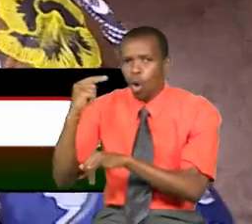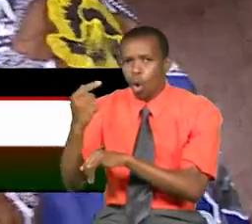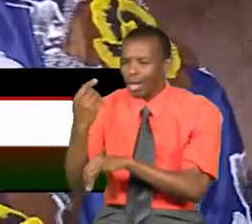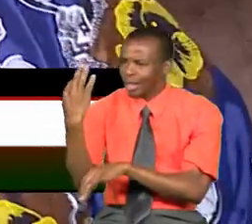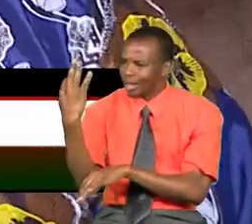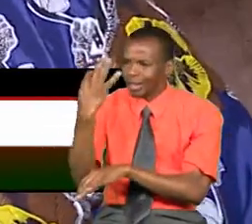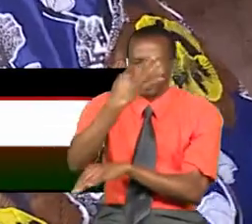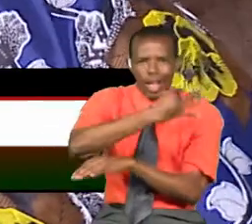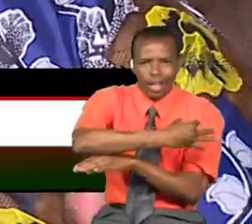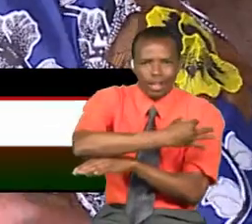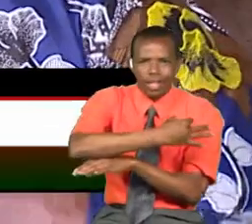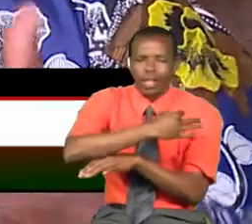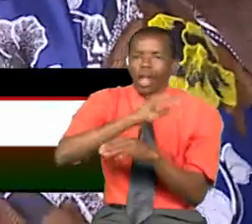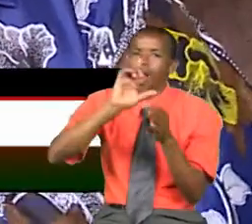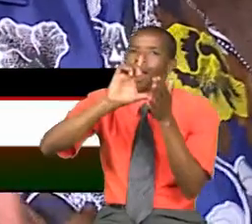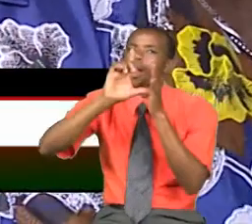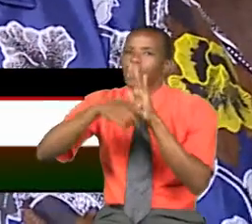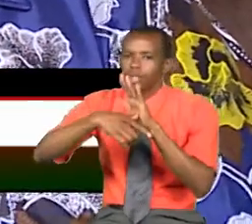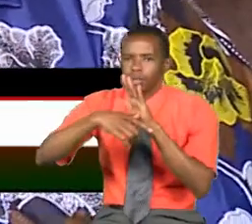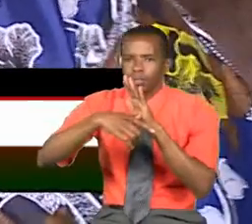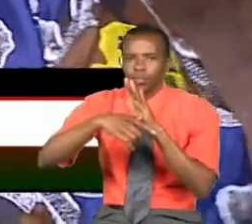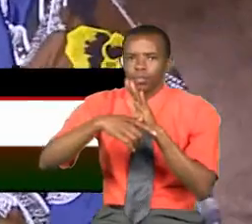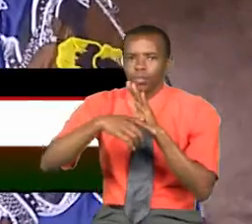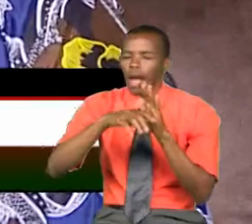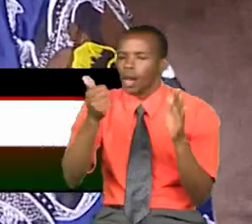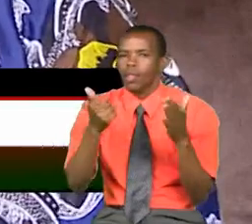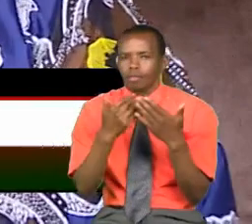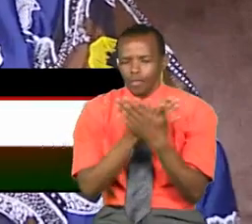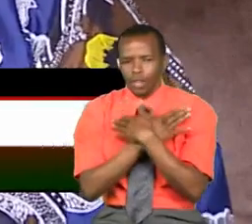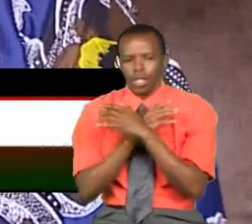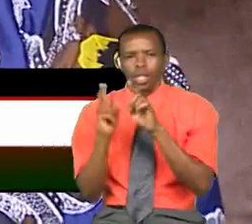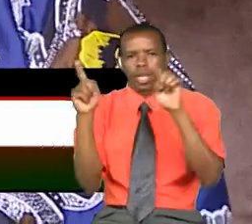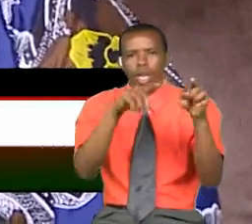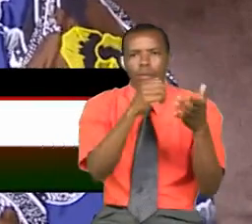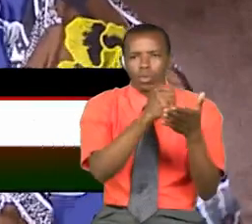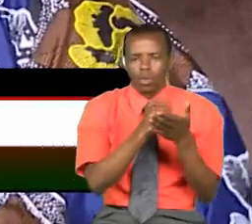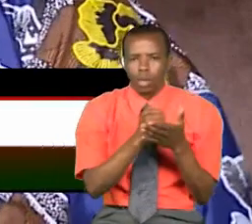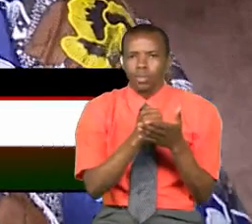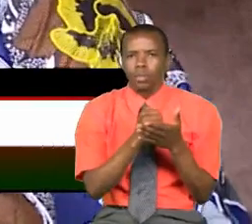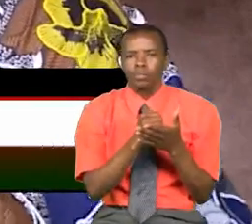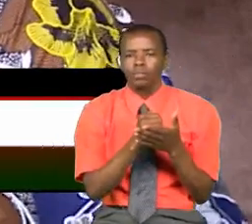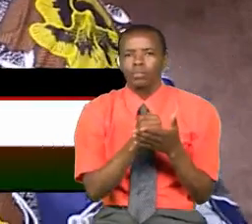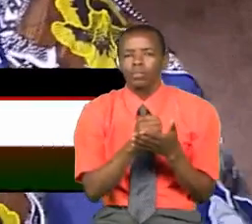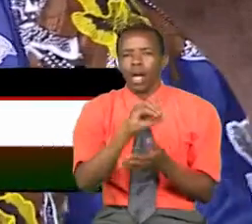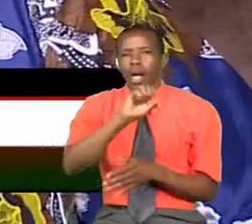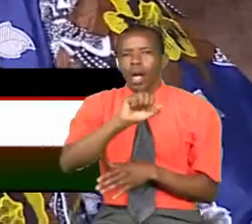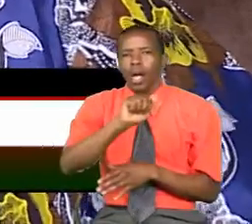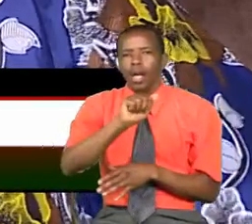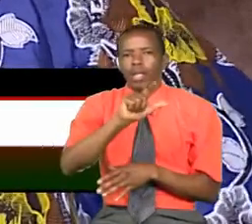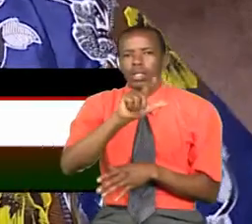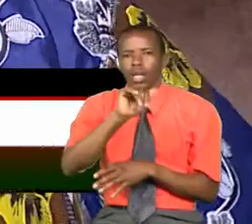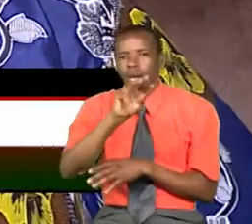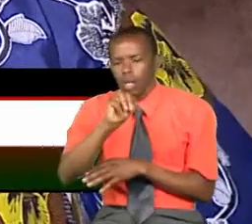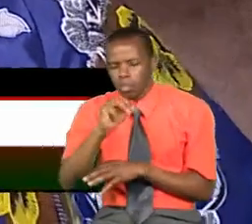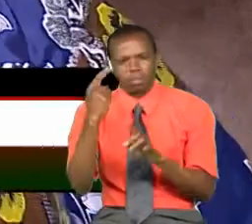3 days, alafu baadaye ndio sasa wenzangu wakaja kunisaidia kina Salim Manga, Hadija Ali, Jweri ya